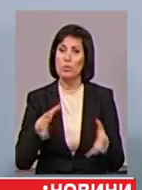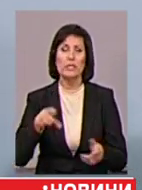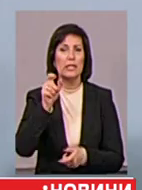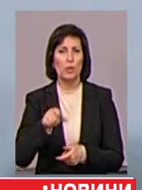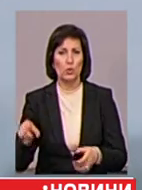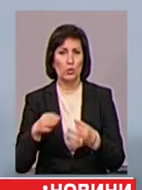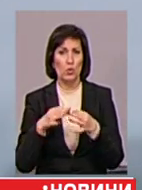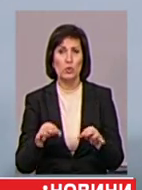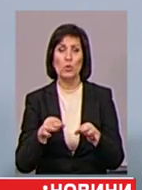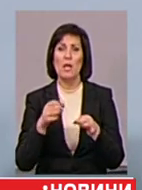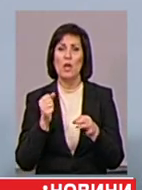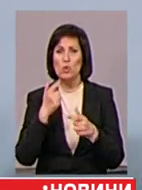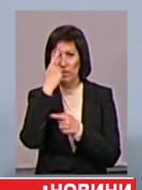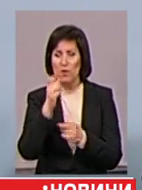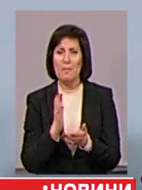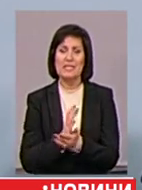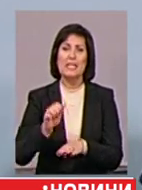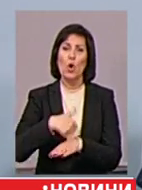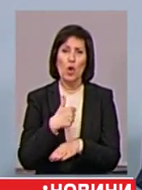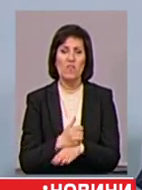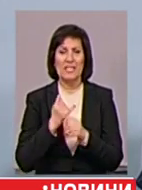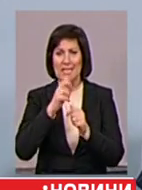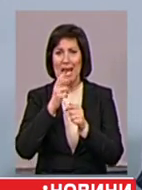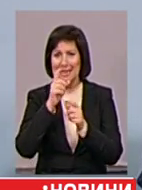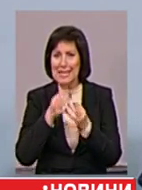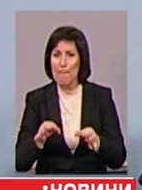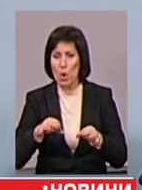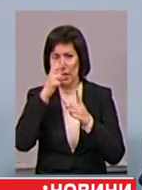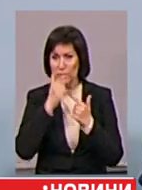Доступ до незалежної інформації є головним для демократичної країни, особливо для України.